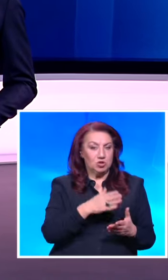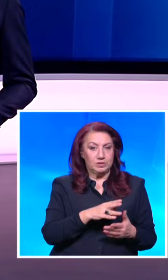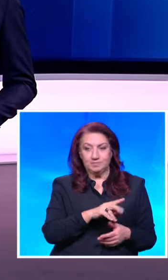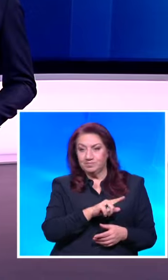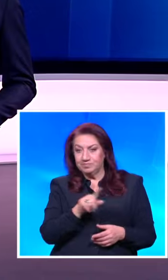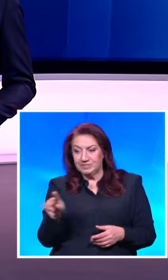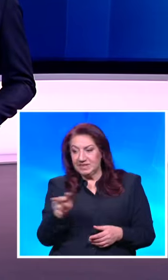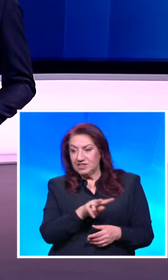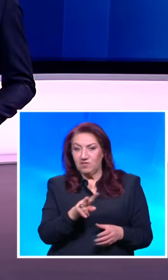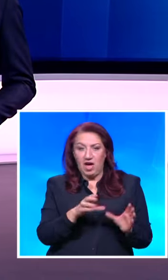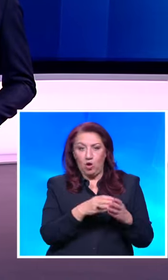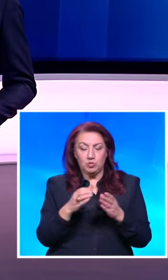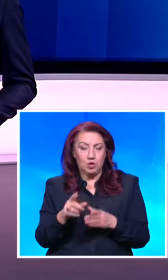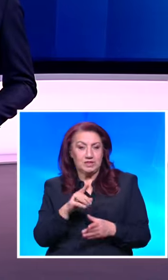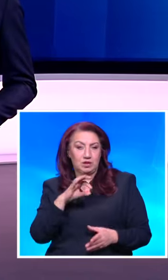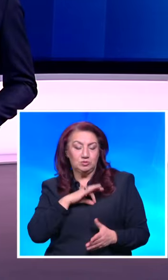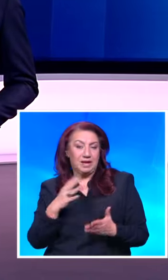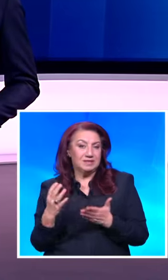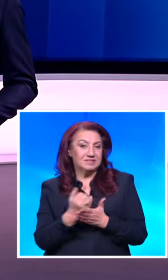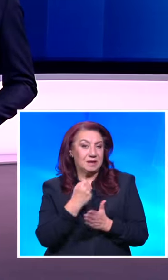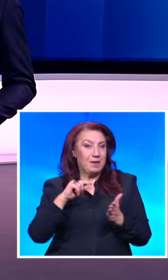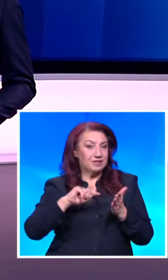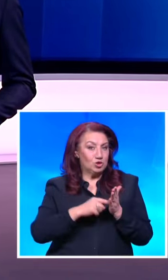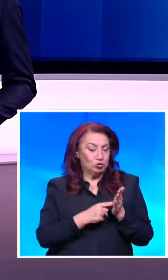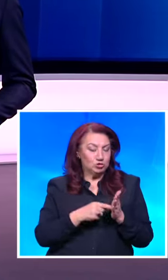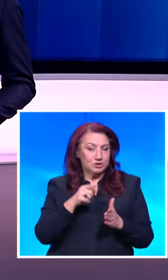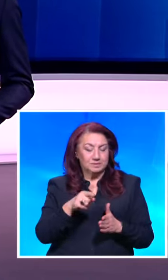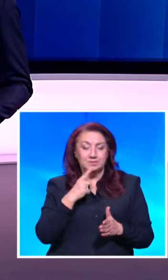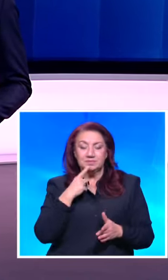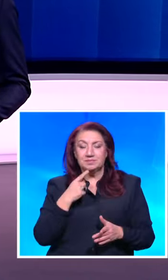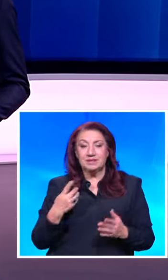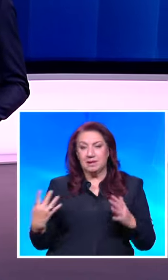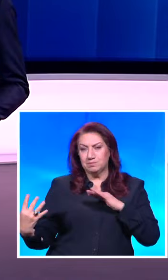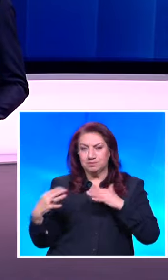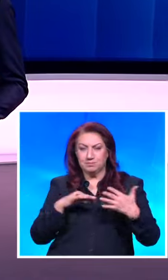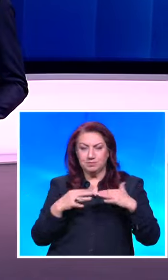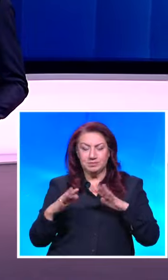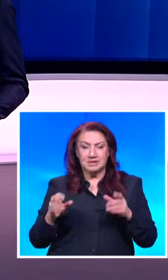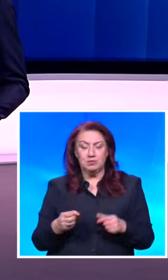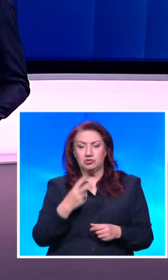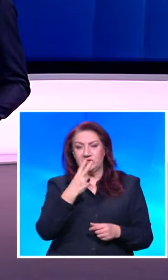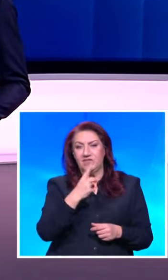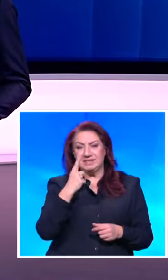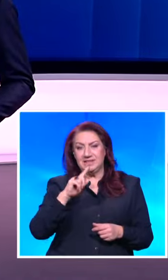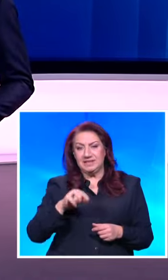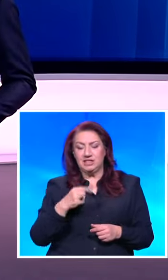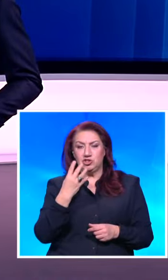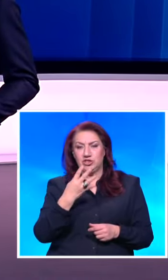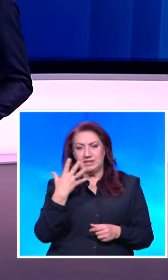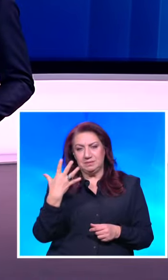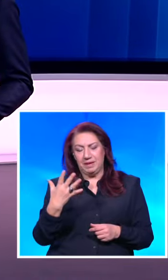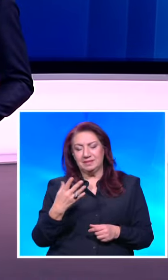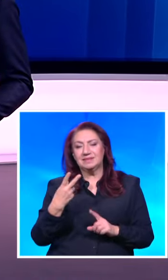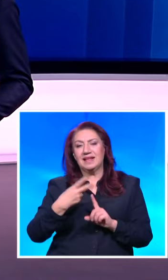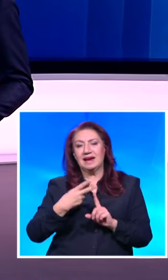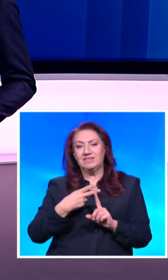дори точка срещу този съперник при първи им сблъсък. Двубоят започва в 21:45 и ще бъде излъчен пряко по ринг.